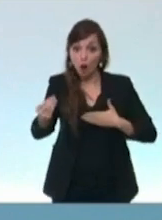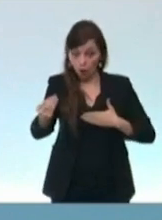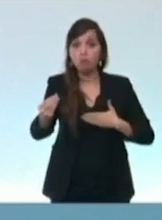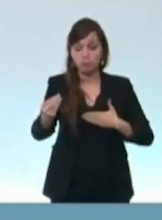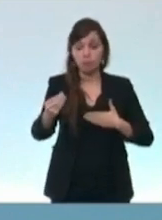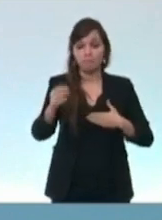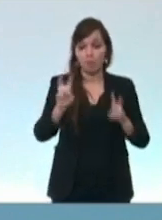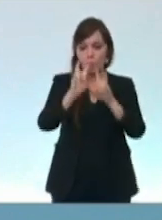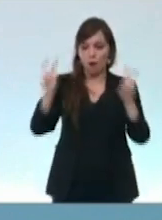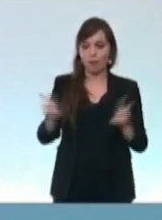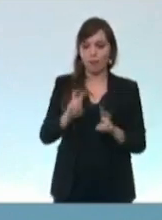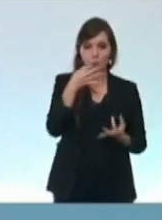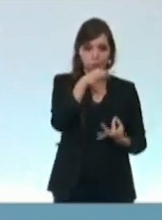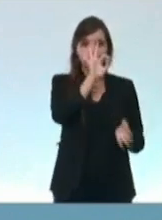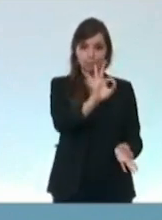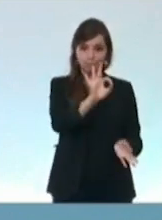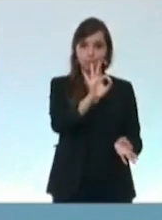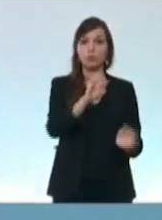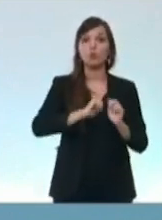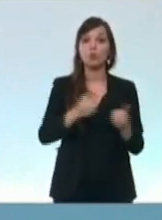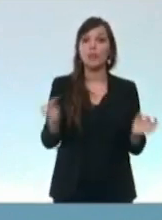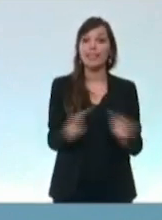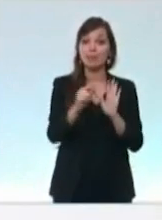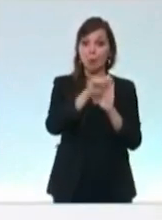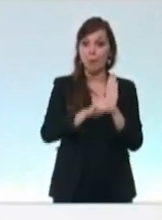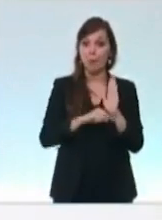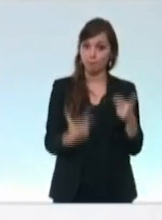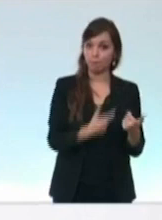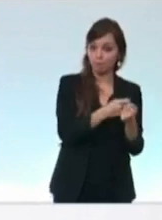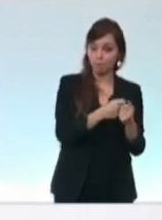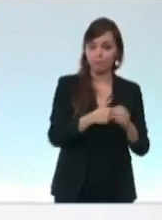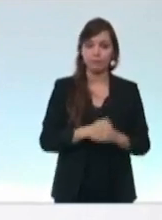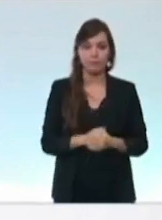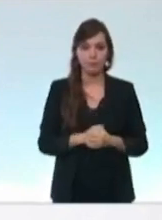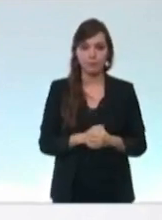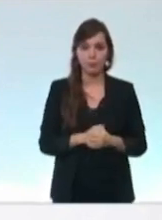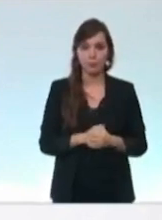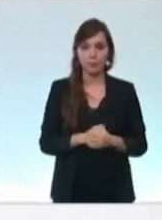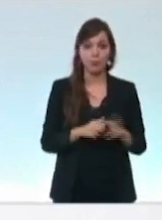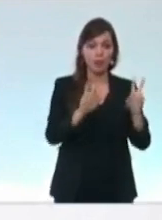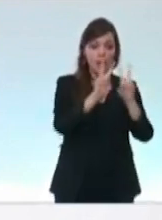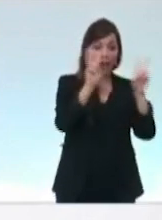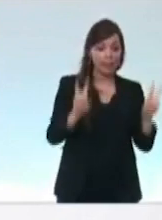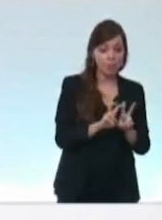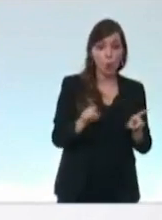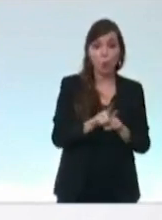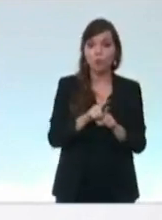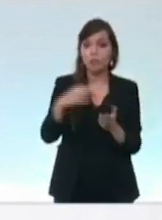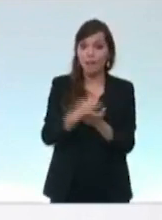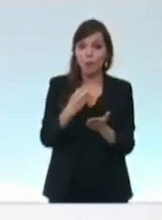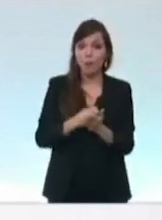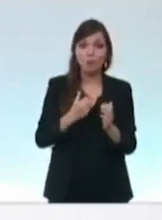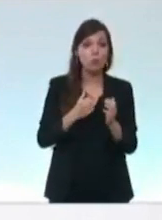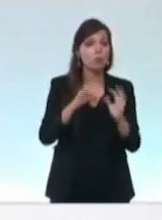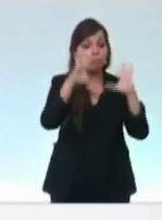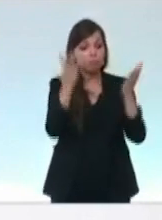que vous répondez de l'une de ces exceptions l'attestation et l'ensemble des informations concernant la situation